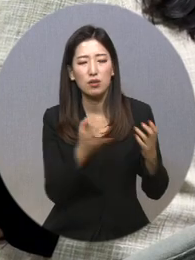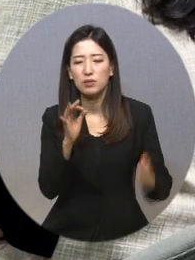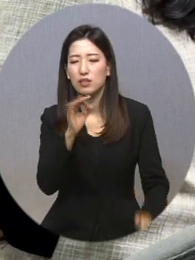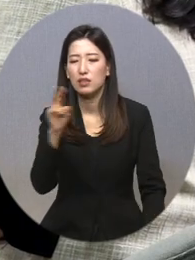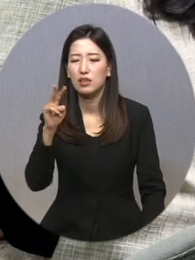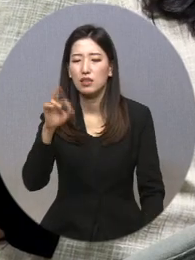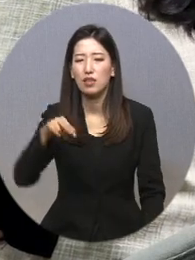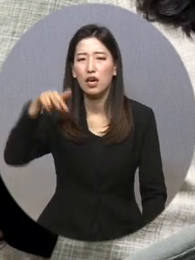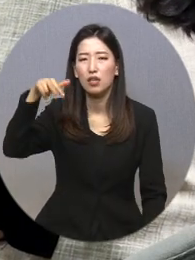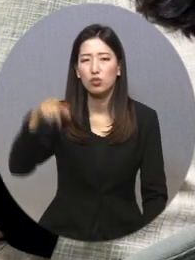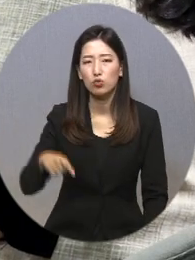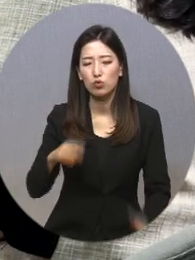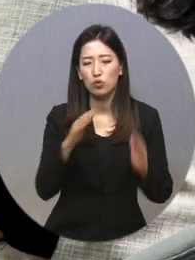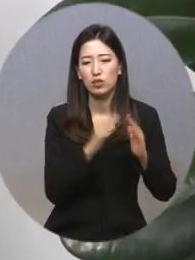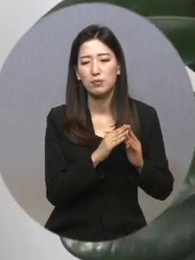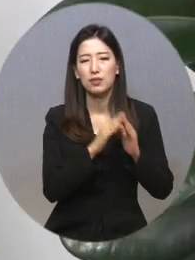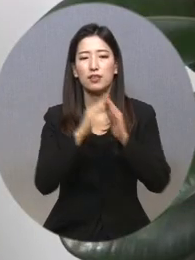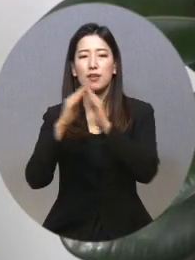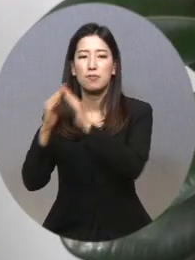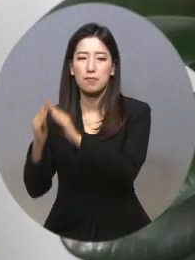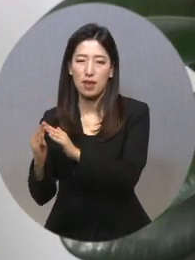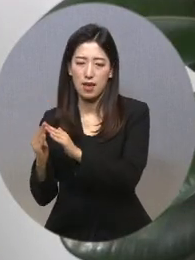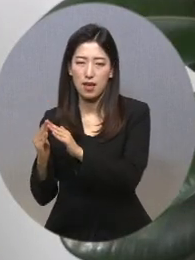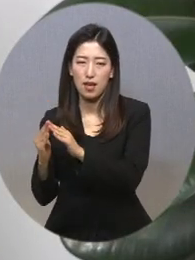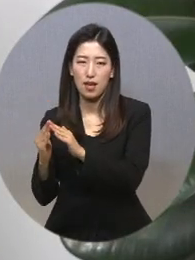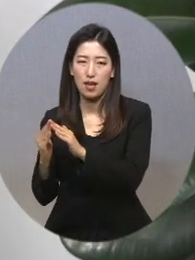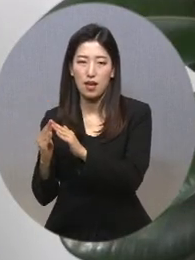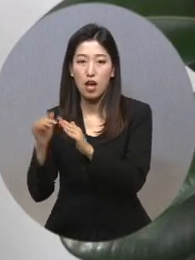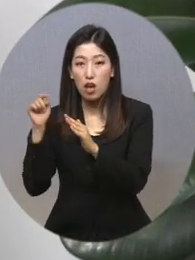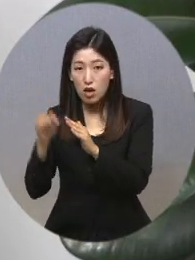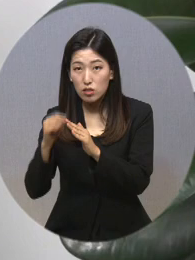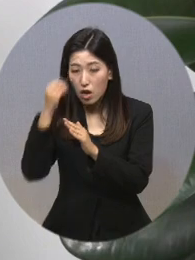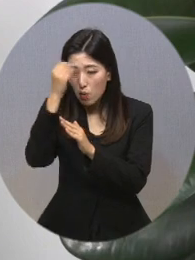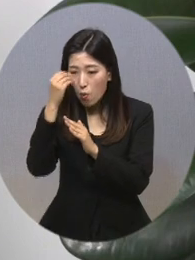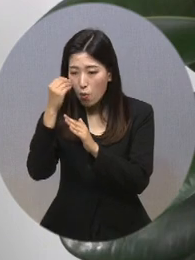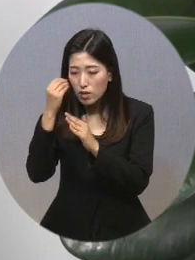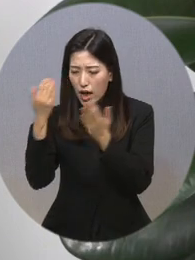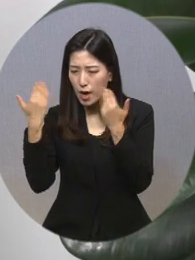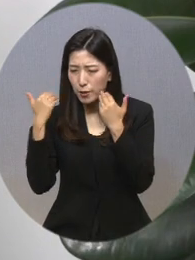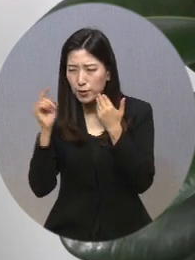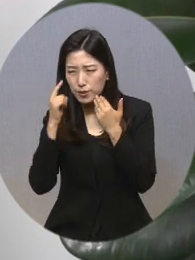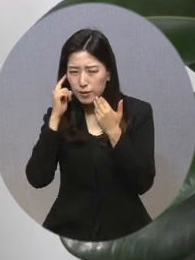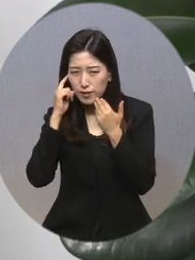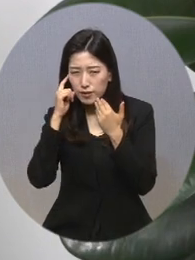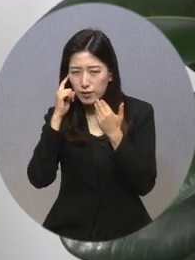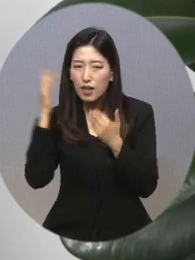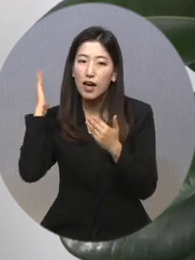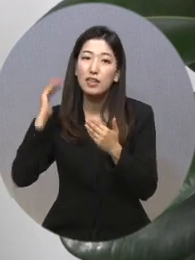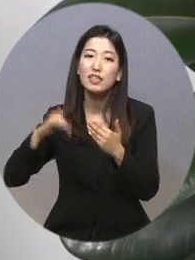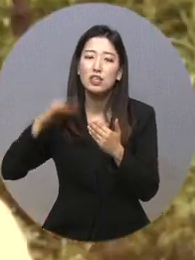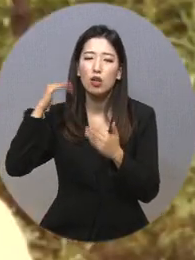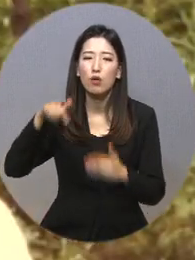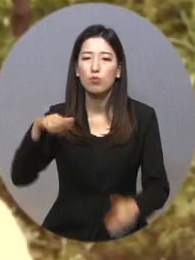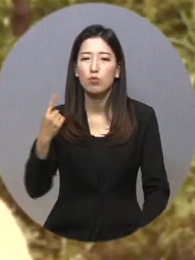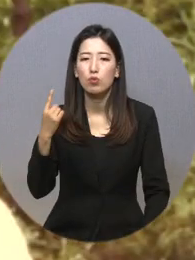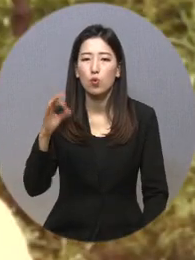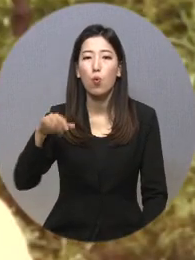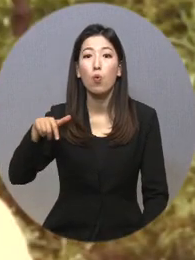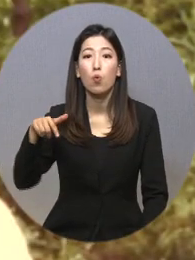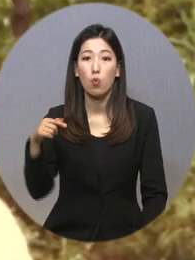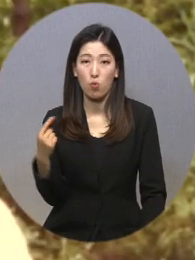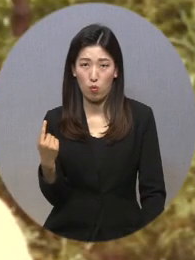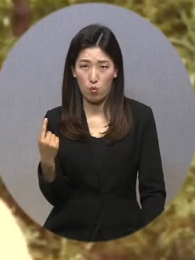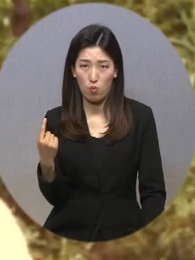이사를 할 수밖에 없었습니다. 그곳에서 고등학교를 선택한 것이 의정부 공고였습니다. 아, 공고